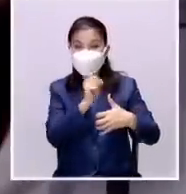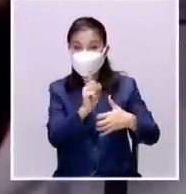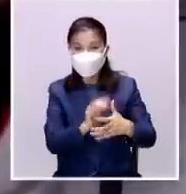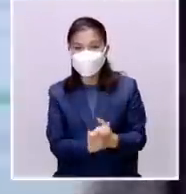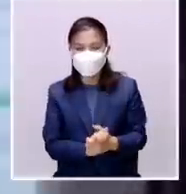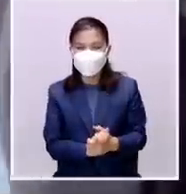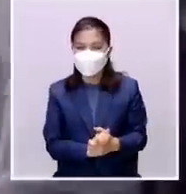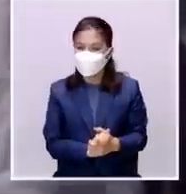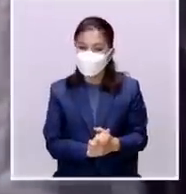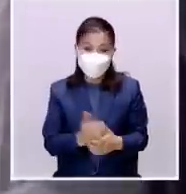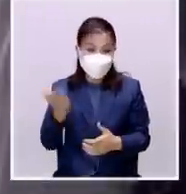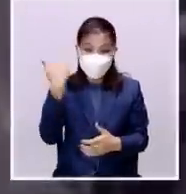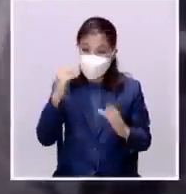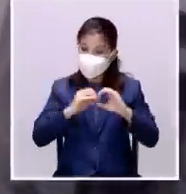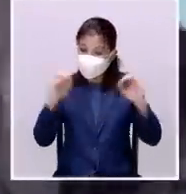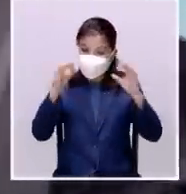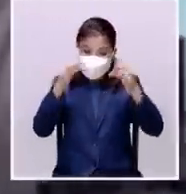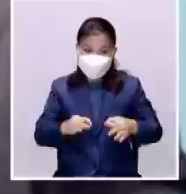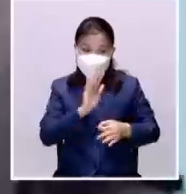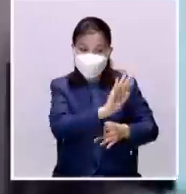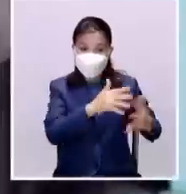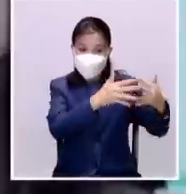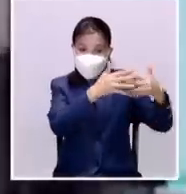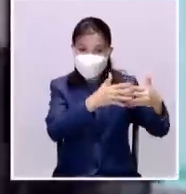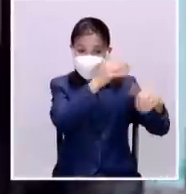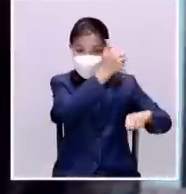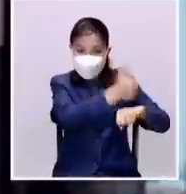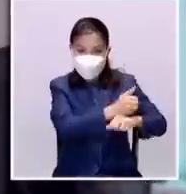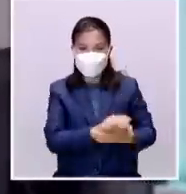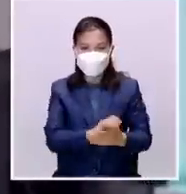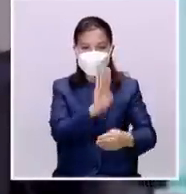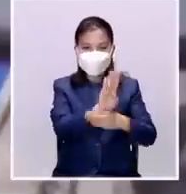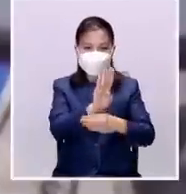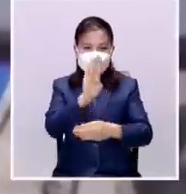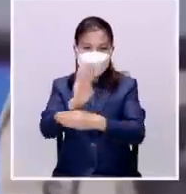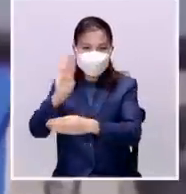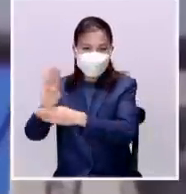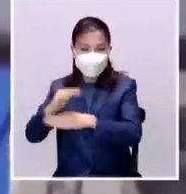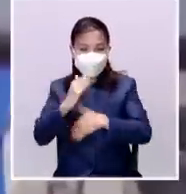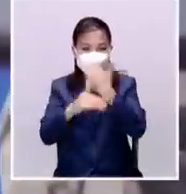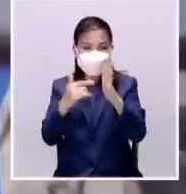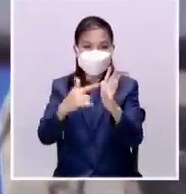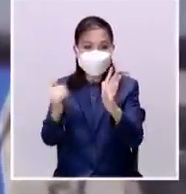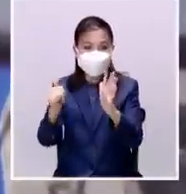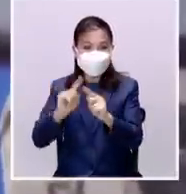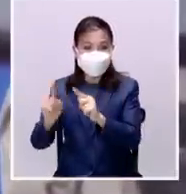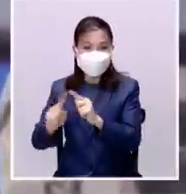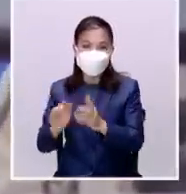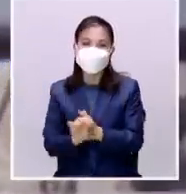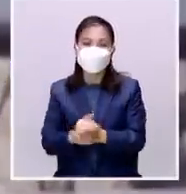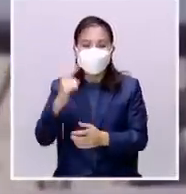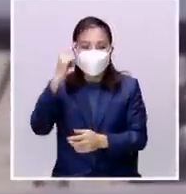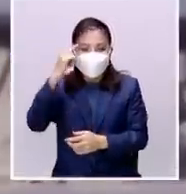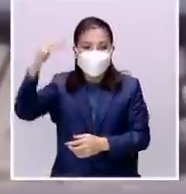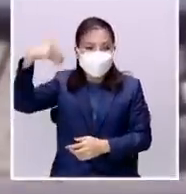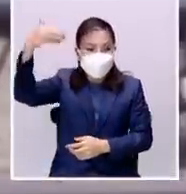ที่มันไม่เคยเกิดขึ้นมาก่อนที่เป็นการตัดสินใจของนายไบเดนมันกำลังเป็นบ่อนทำลายบริษัทผู้พัฒนาและผลิตวัคซีนและจะส่งผลต่อการรับมือโรคระบาด